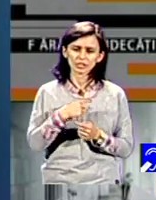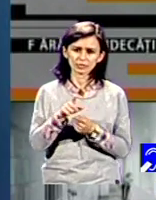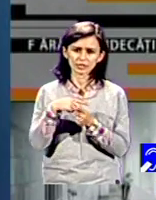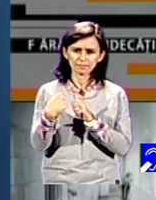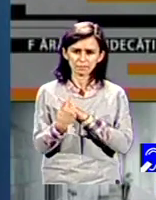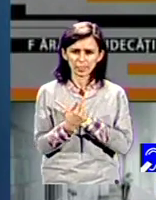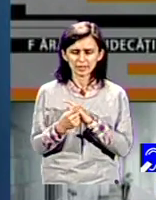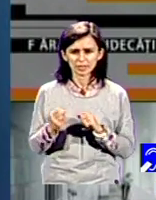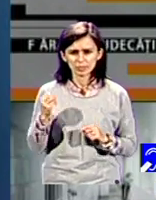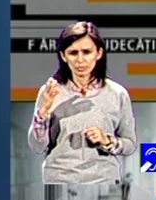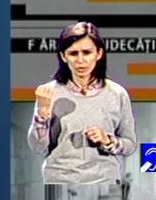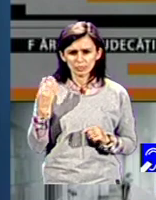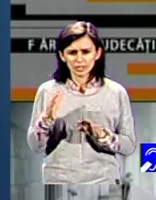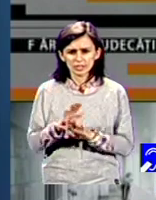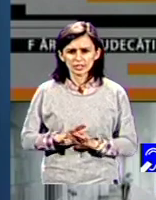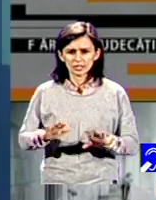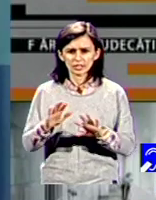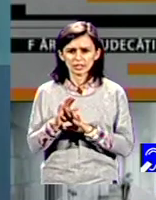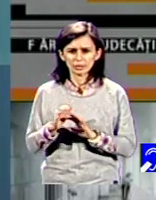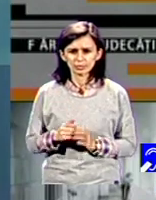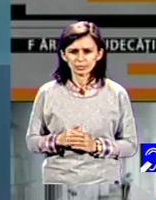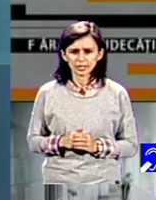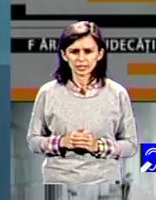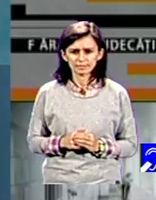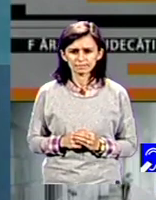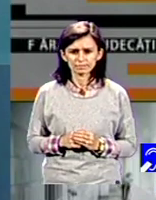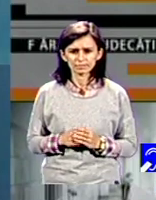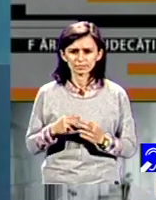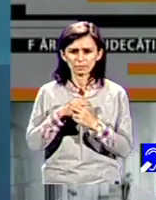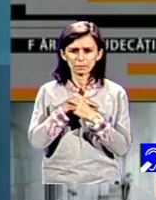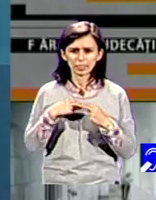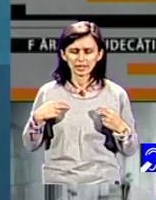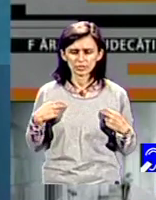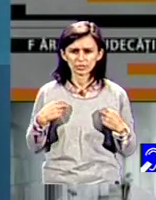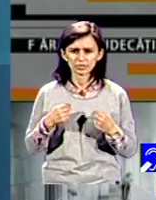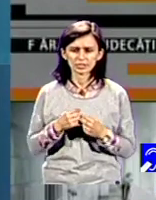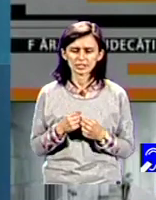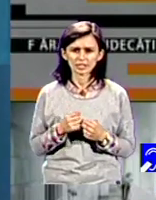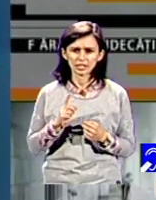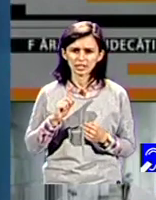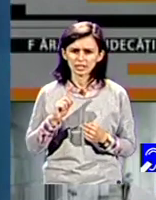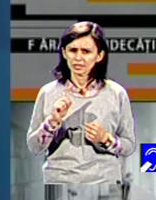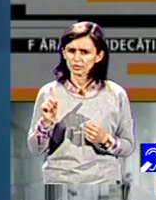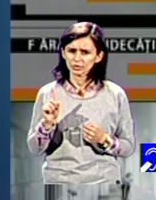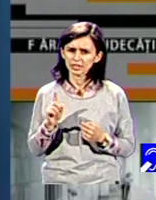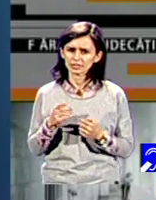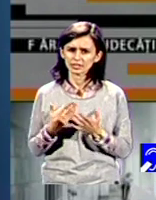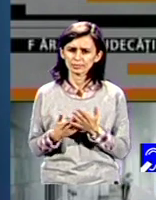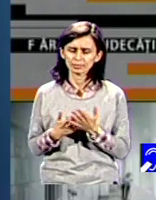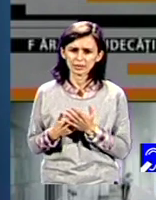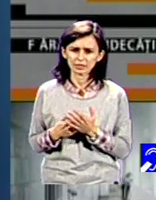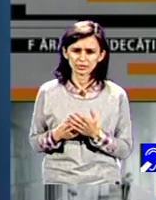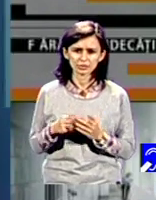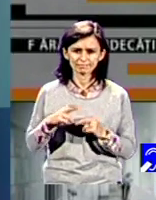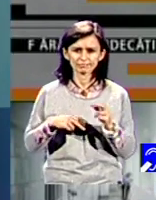servește doar împărțirii Dreptății între noi și vecini aș avea doar dezlegări mor